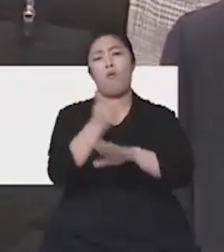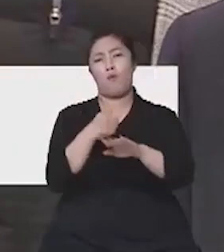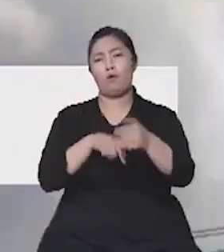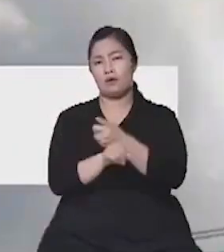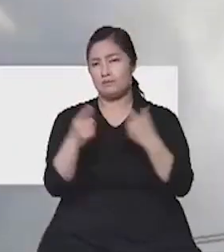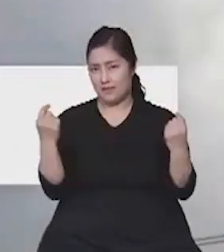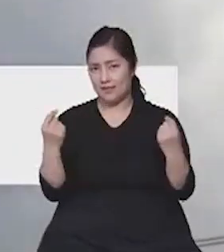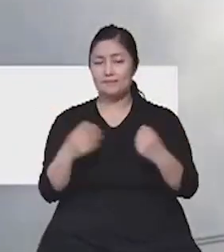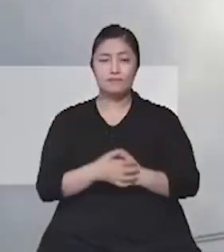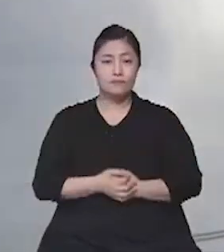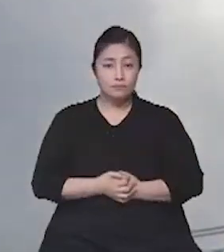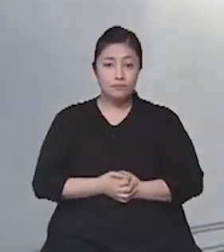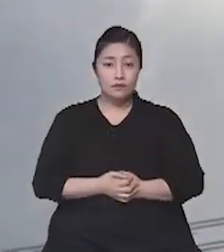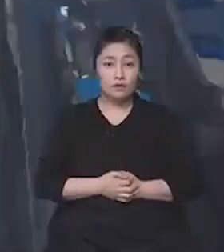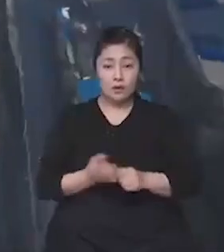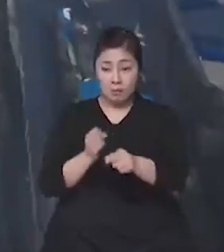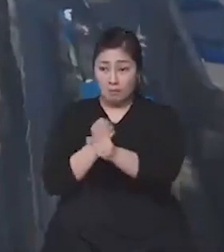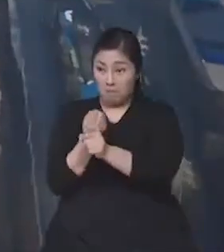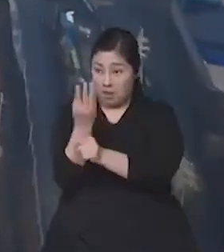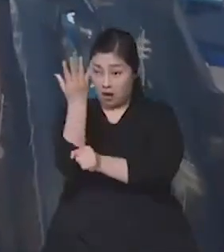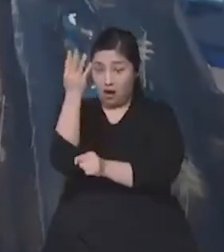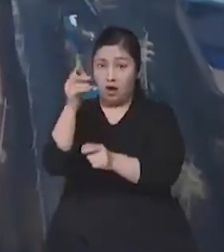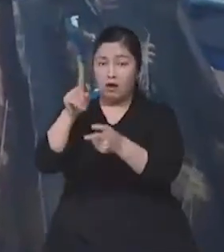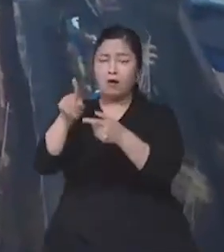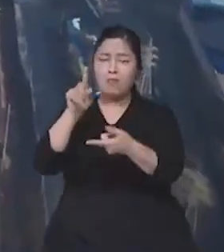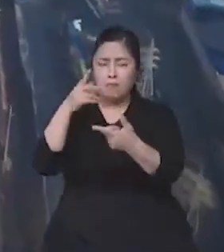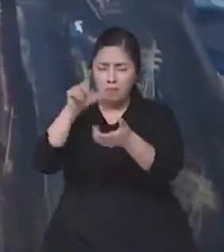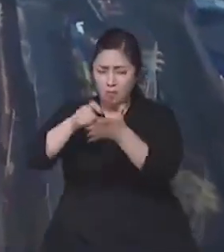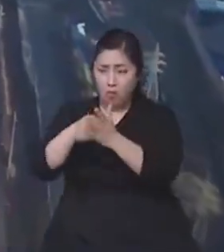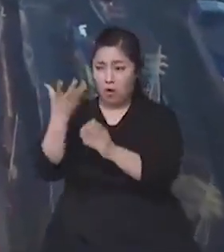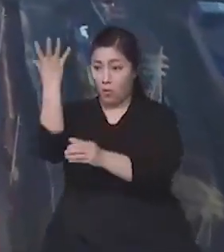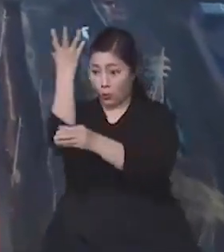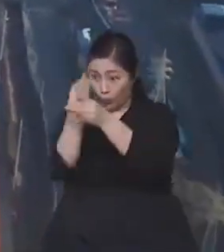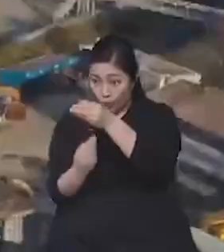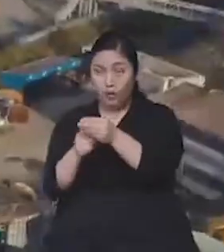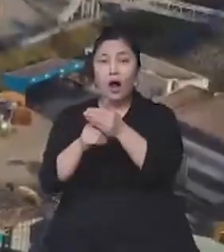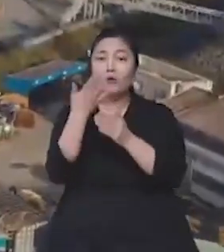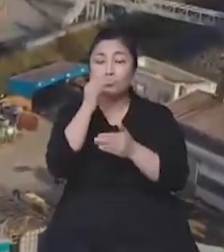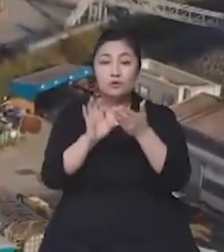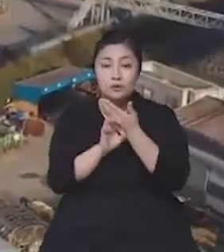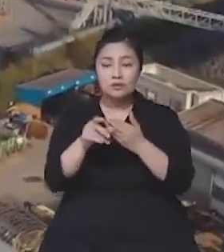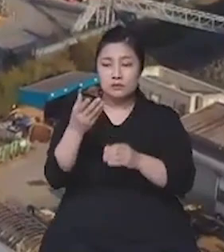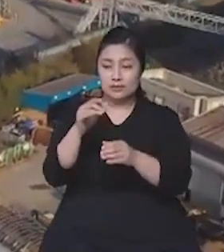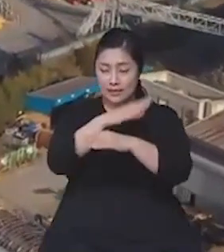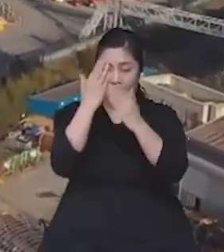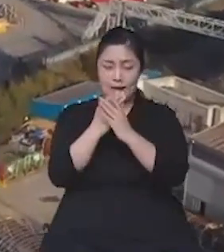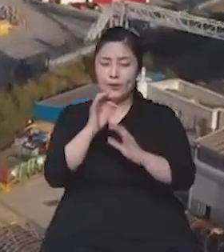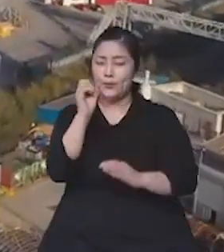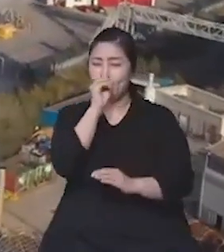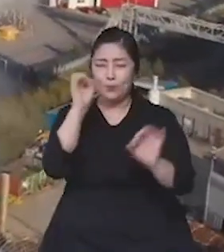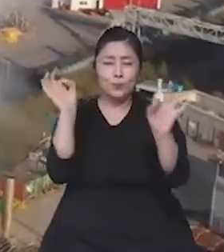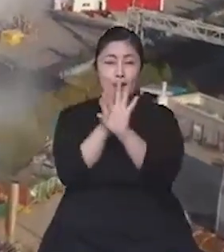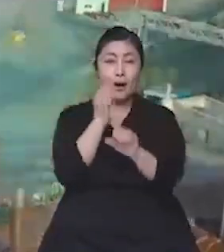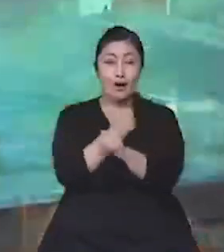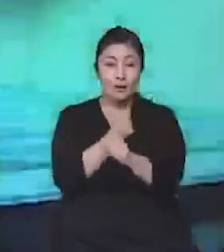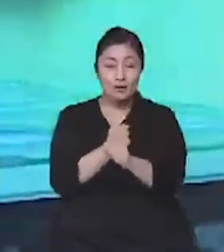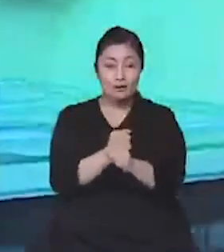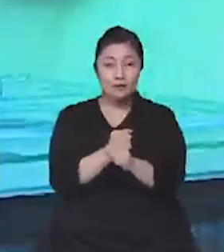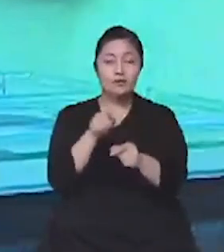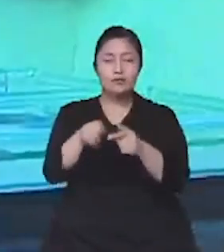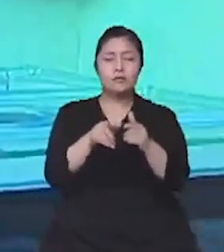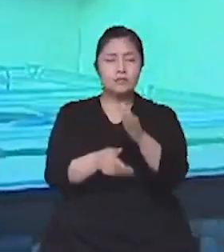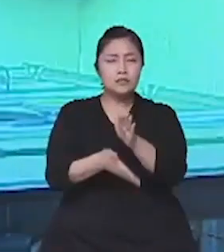도움이 되는 거니까 배출한만큼 흡수할 대책을 세워 실질적 이산화탄소 배출량을 제로로 만들어야 하는 탄소